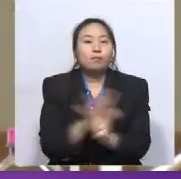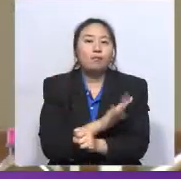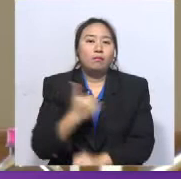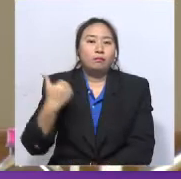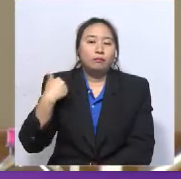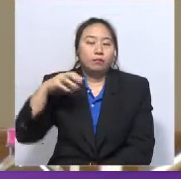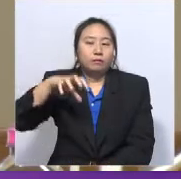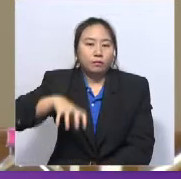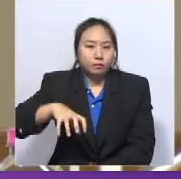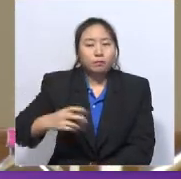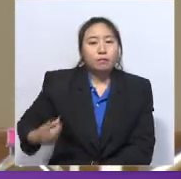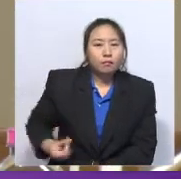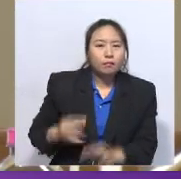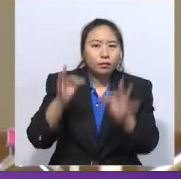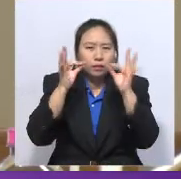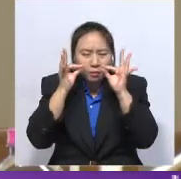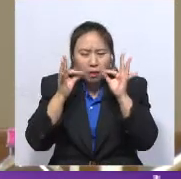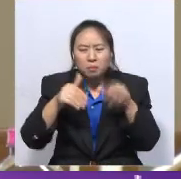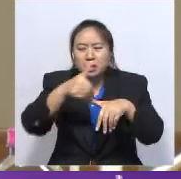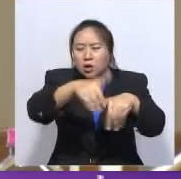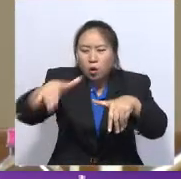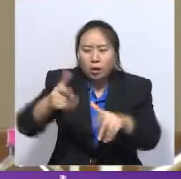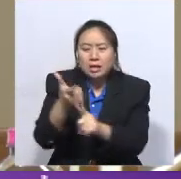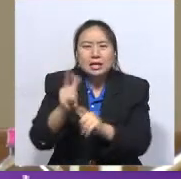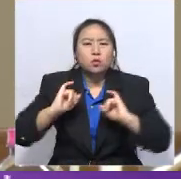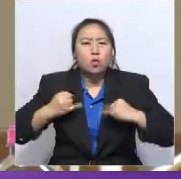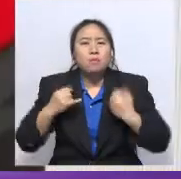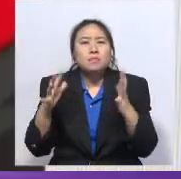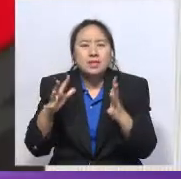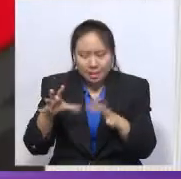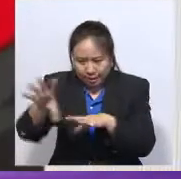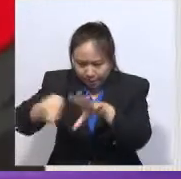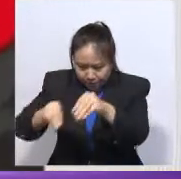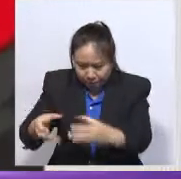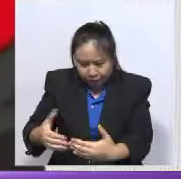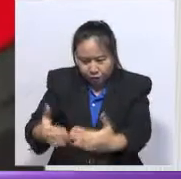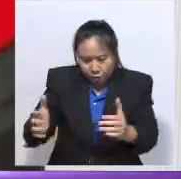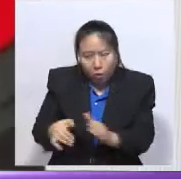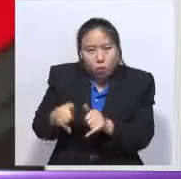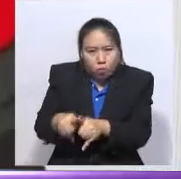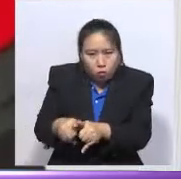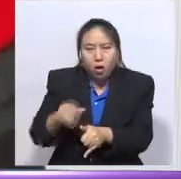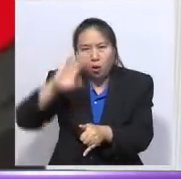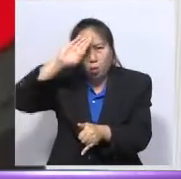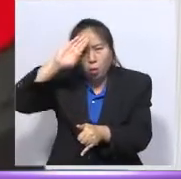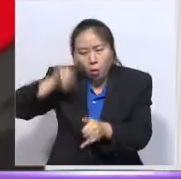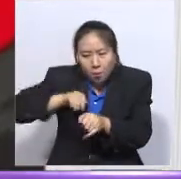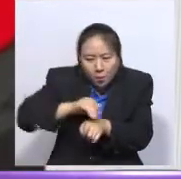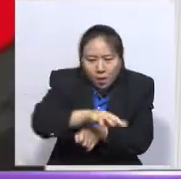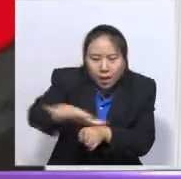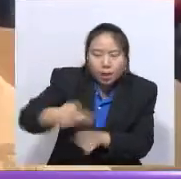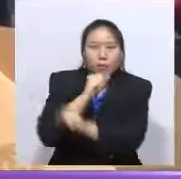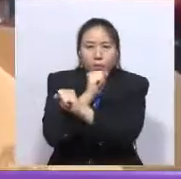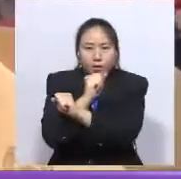ตั้งสถานที่พักพิงสุนัขและแมวจรจัดชั่วคราวเพื่อเป็นการควบคุมการระบาดของโรคซึ่งทางจังหวัดศรีสะเกษเองก็เป็น1